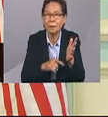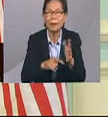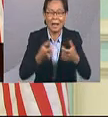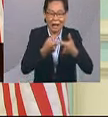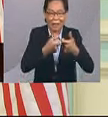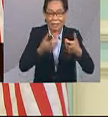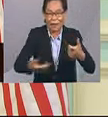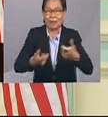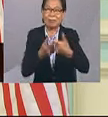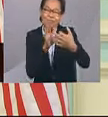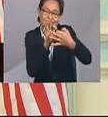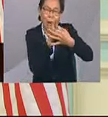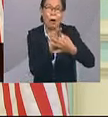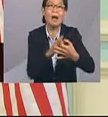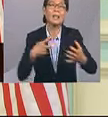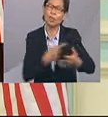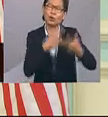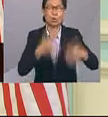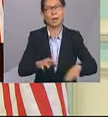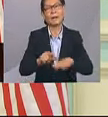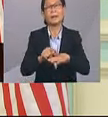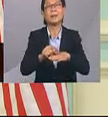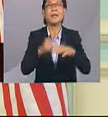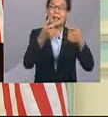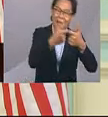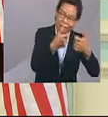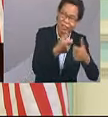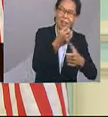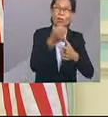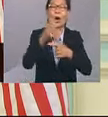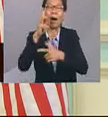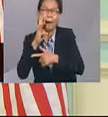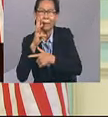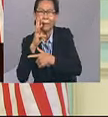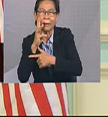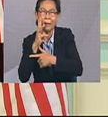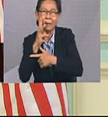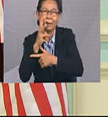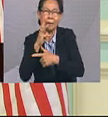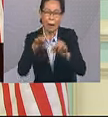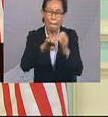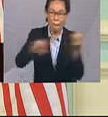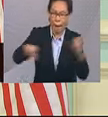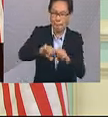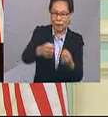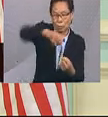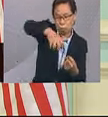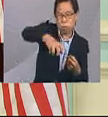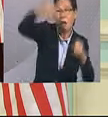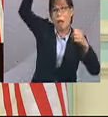Electrical lah semua. Kita dah kata utility yang melibatkan utility, paip pecah,